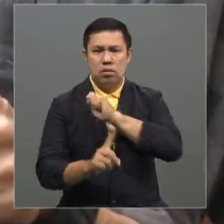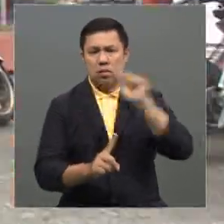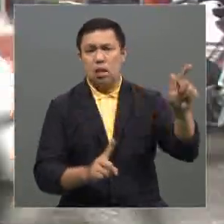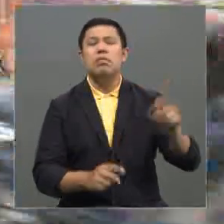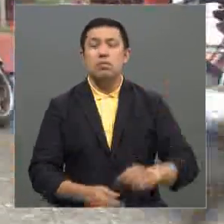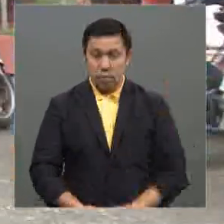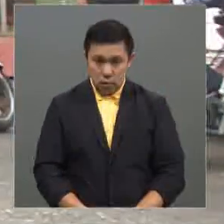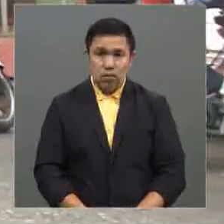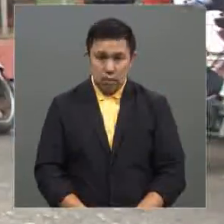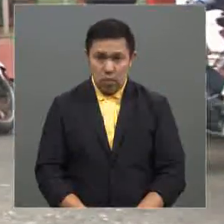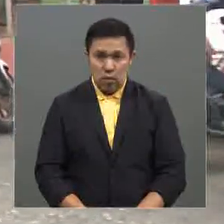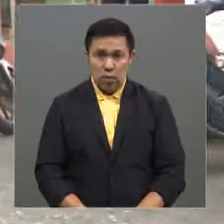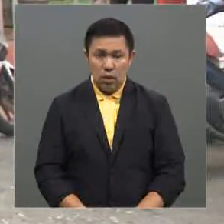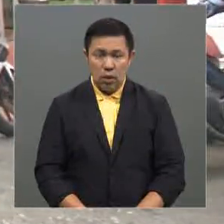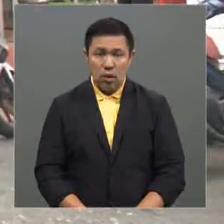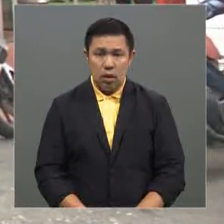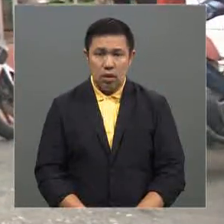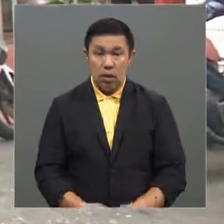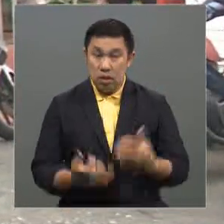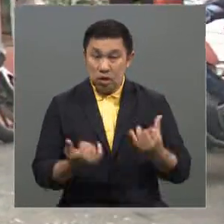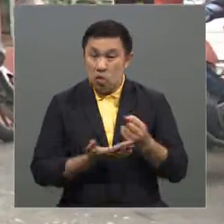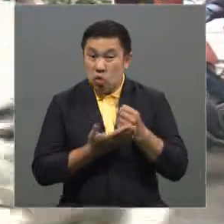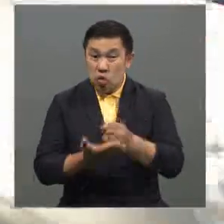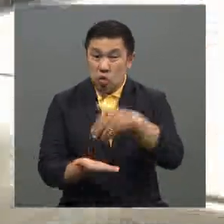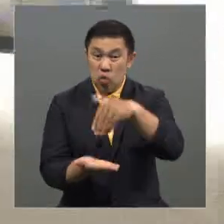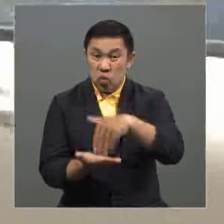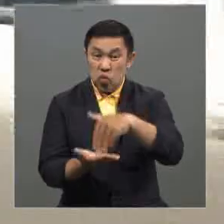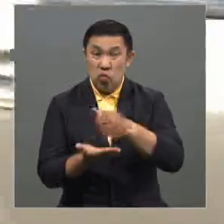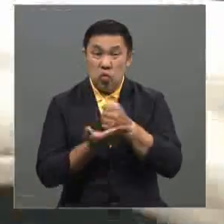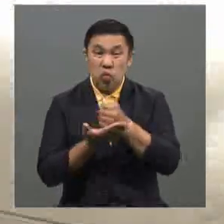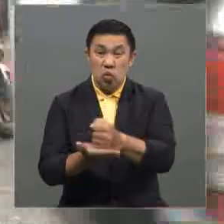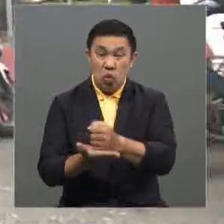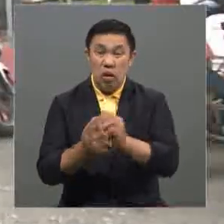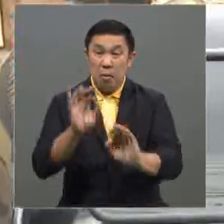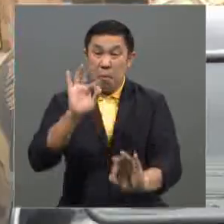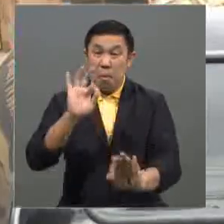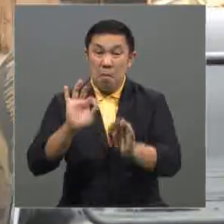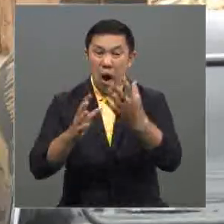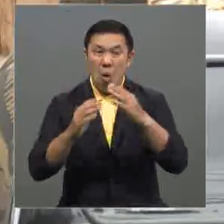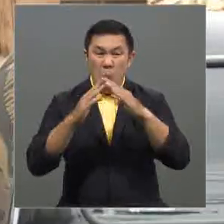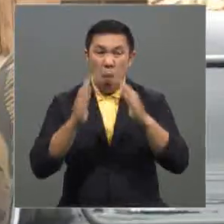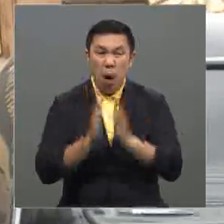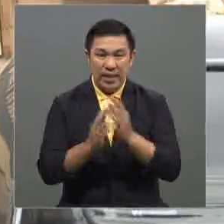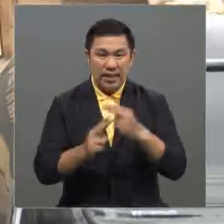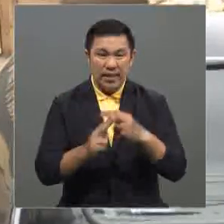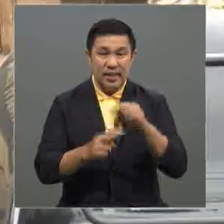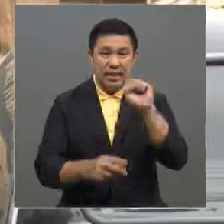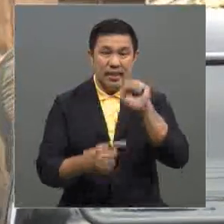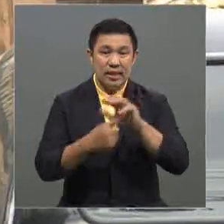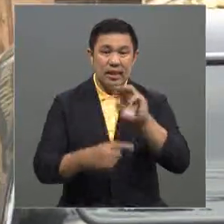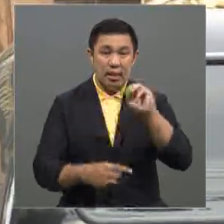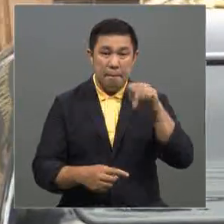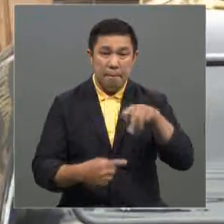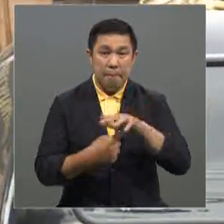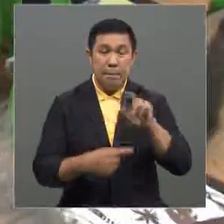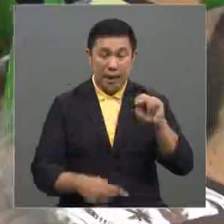มาดูการให้ความช่วยเหลือณขณะนี้นะครับที่ศูนย์ช่วยเหลือผู้ประสบเหตุเพลิงไหม้บริเวณวัดสัมพันธวงศ์นายวันลบเกียร